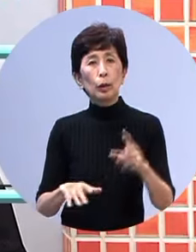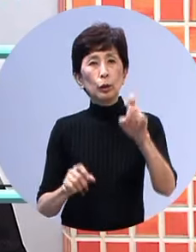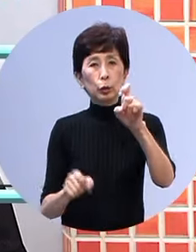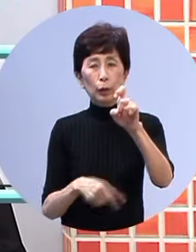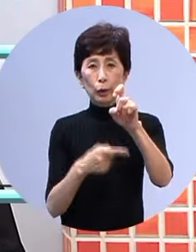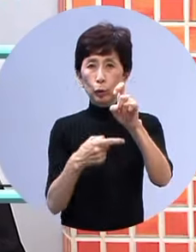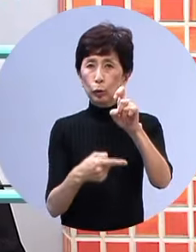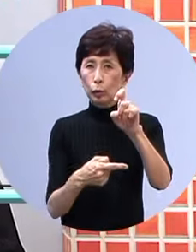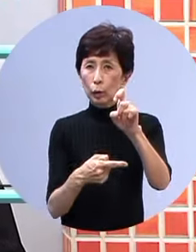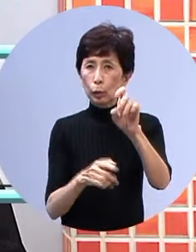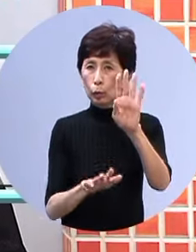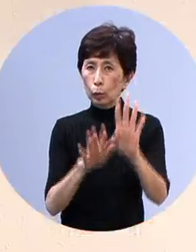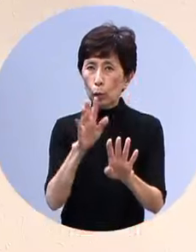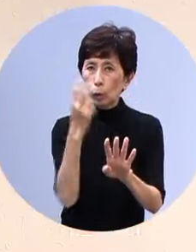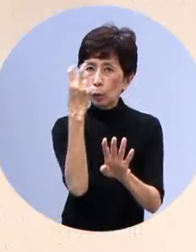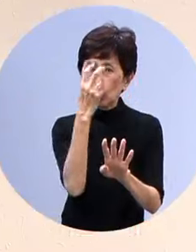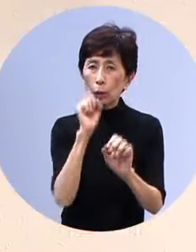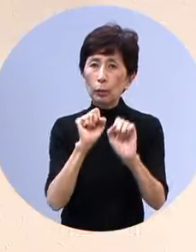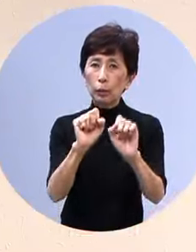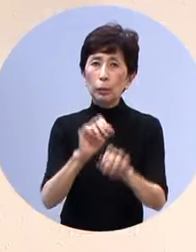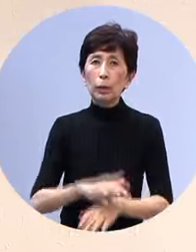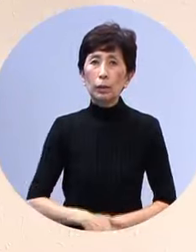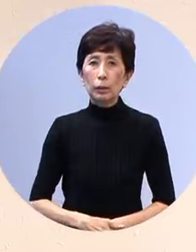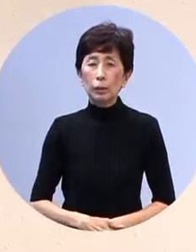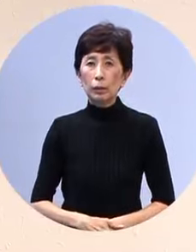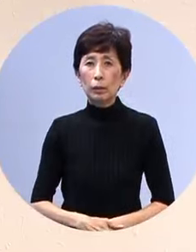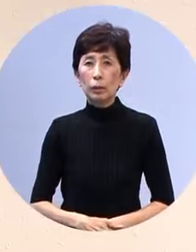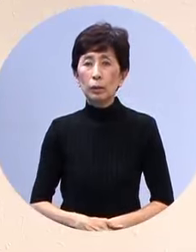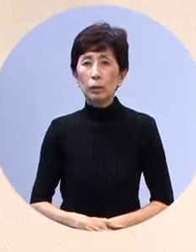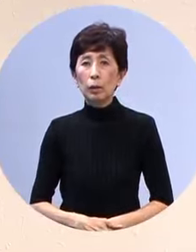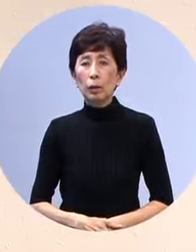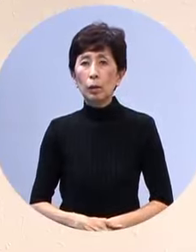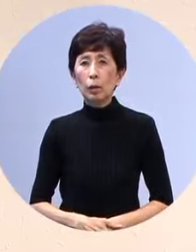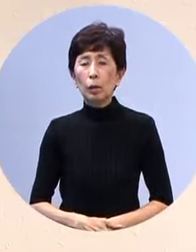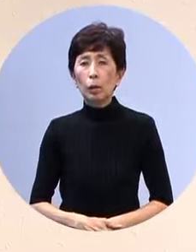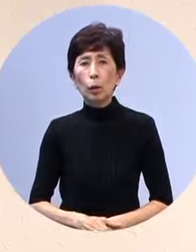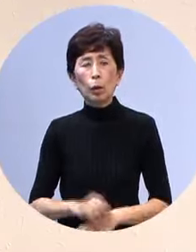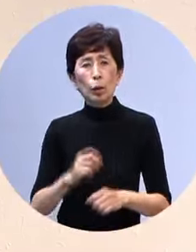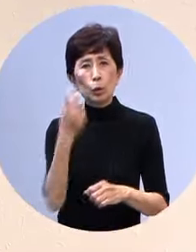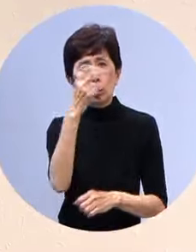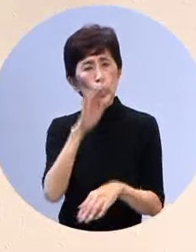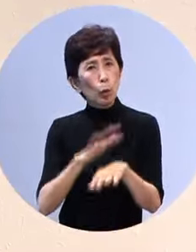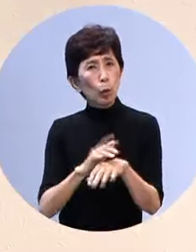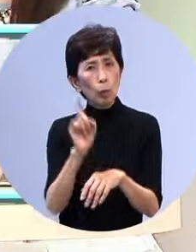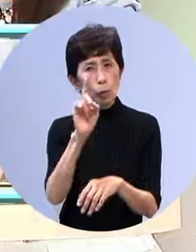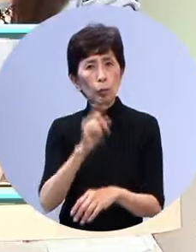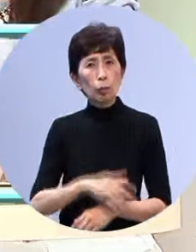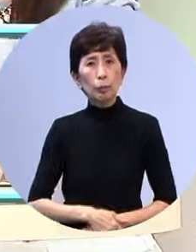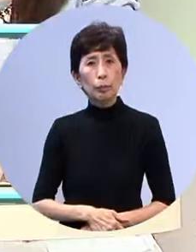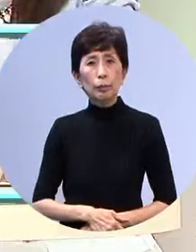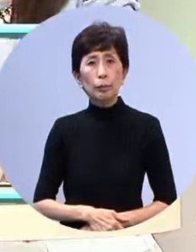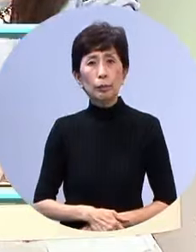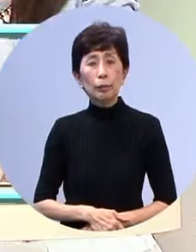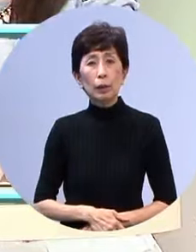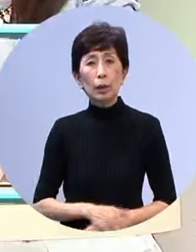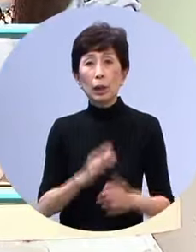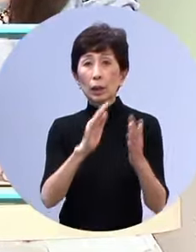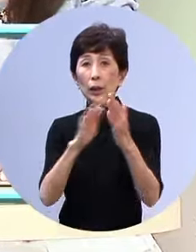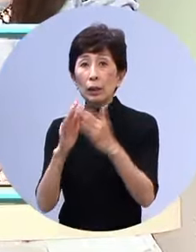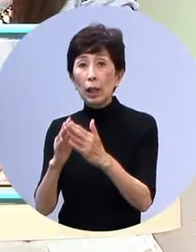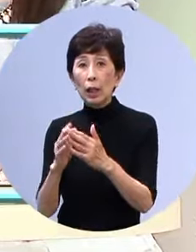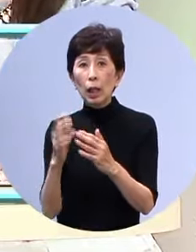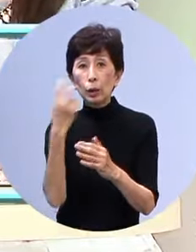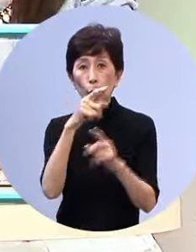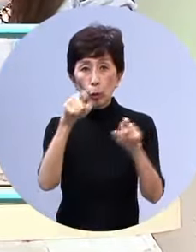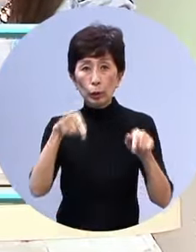在で調査を行います。 ではその調査を実際にどのようにして行われるんですか？ 各世帯に調